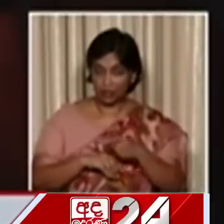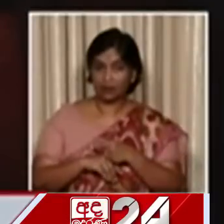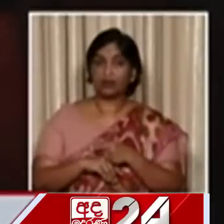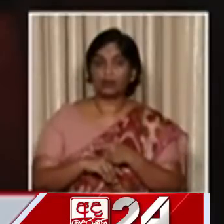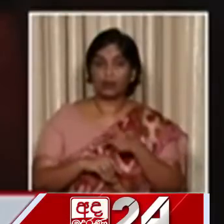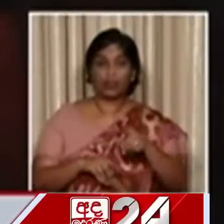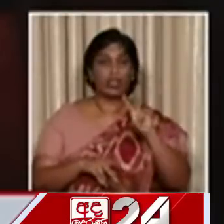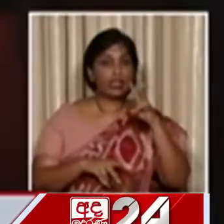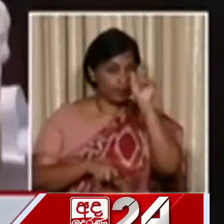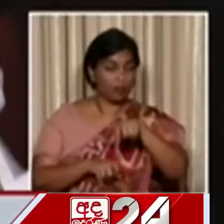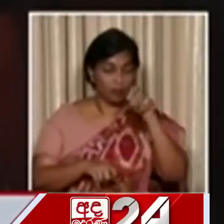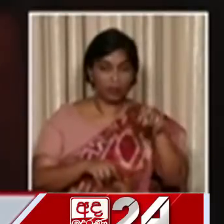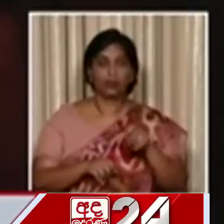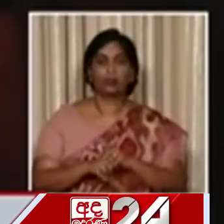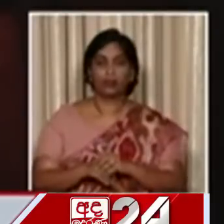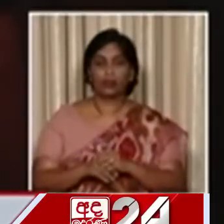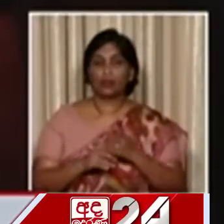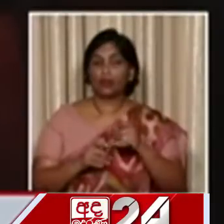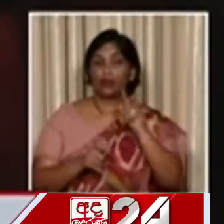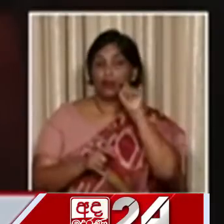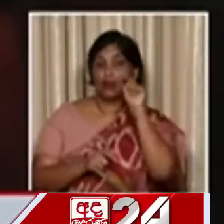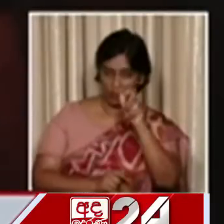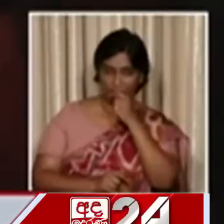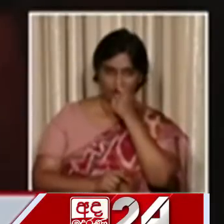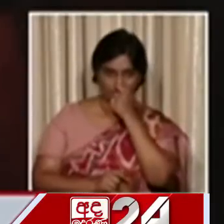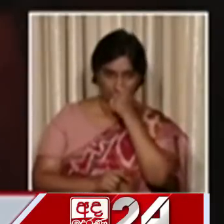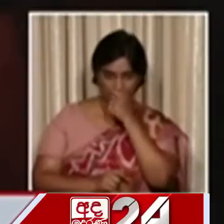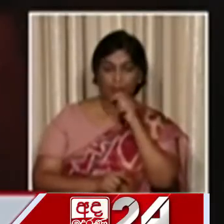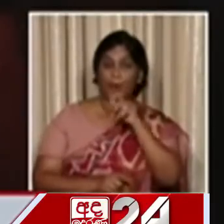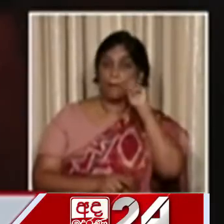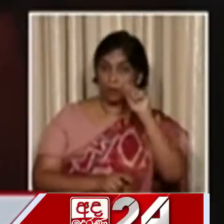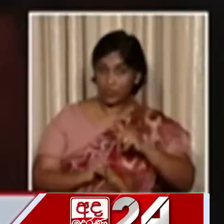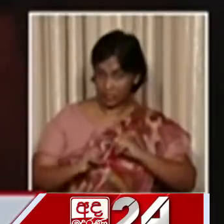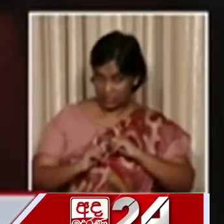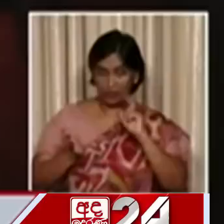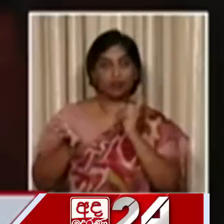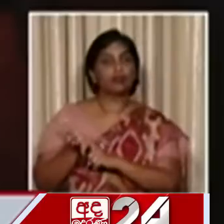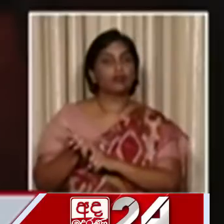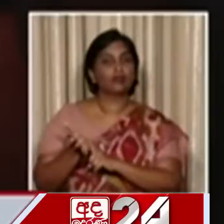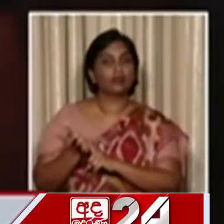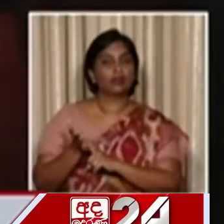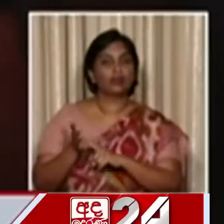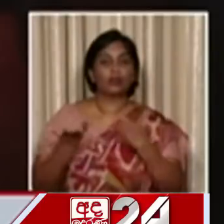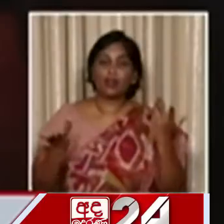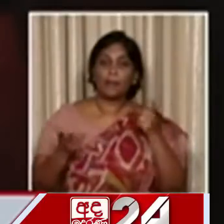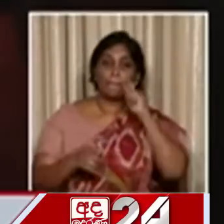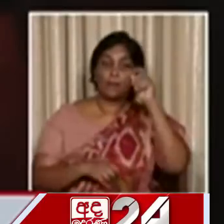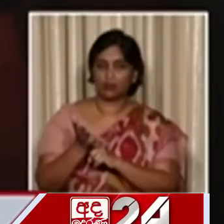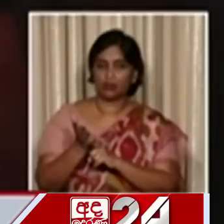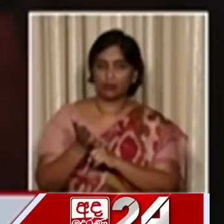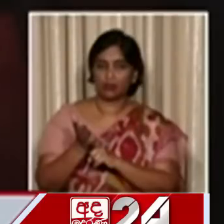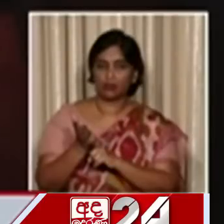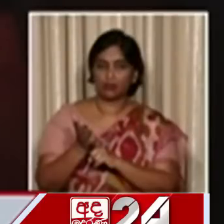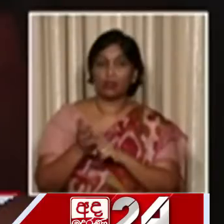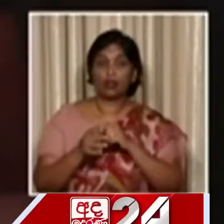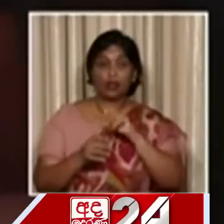මේ 225 දෙනා මොන බොත්තමද තද කරන්නේ? මිනිස්සු ජීවත් කරන බොත්තමද? එහෙම නැත්නම් මිනිස්සු මරණ බොත්තමද?